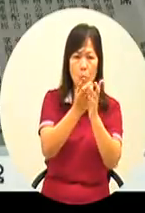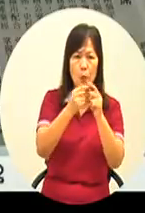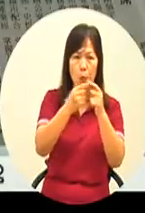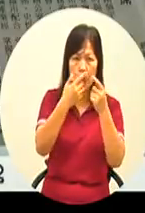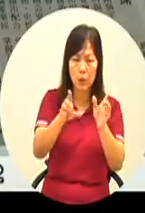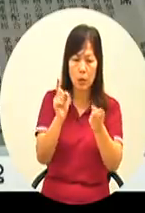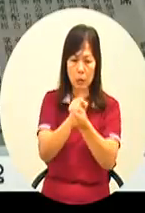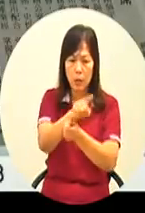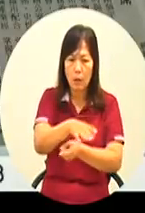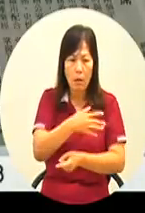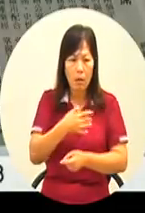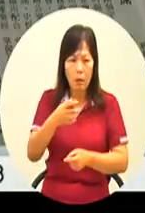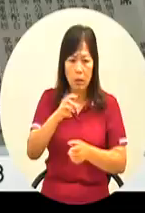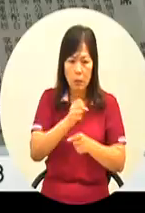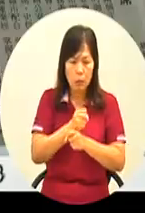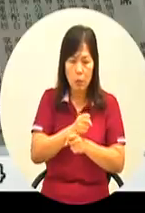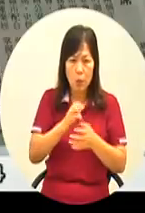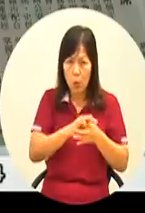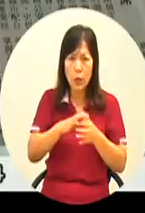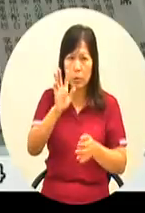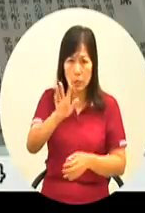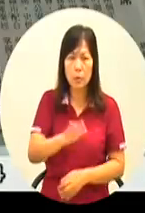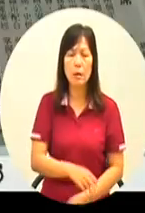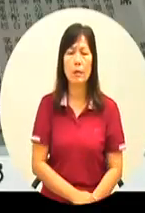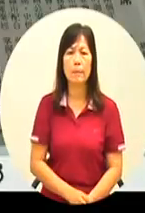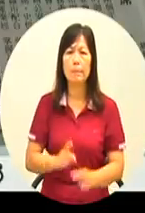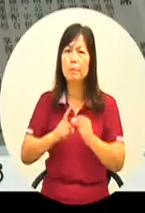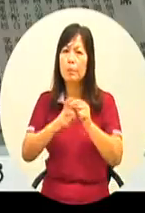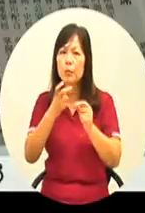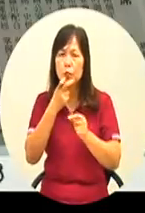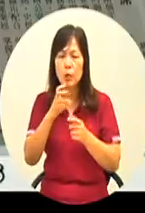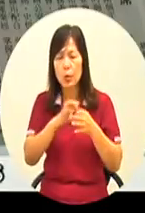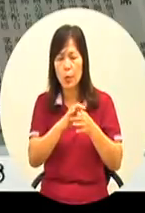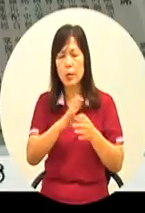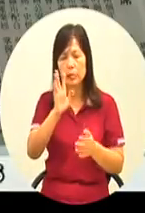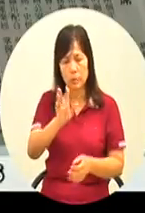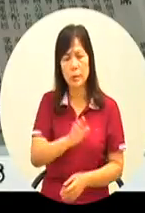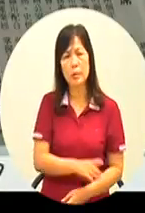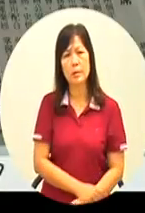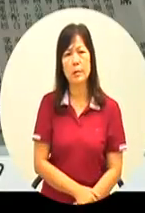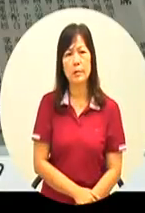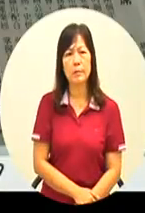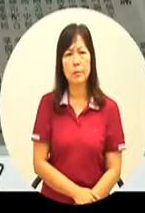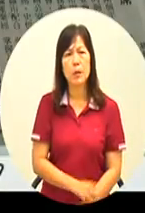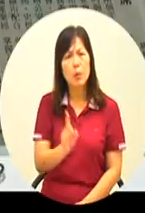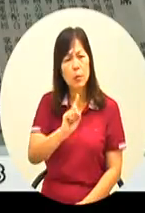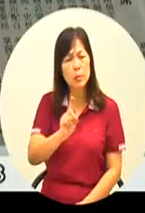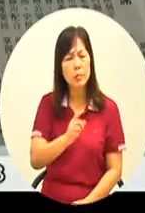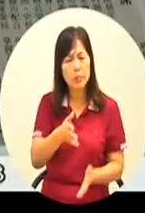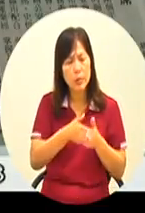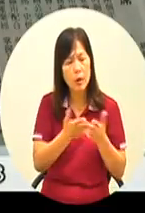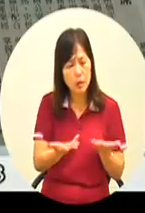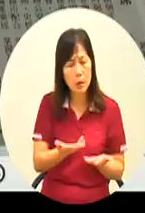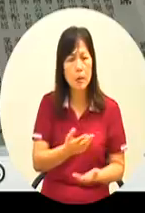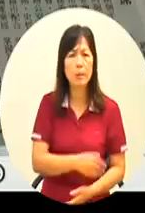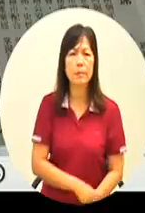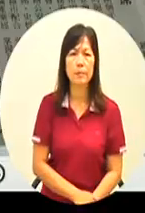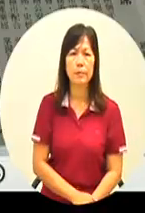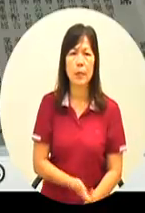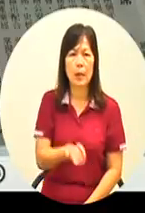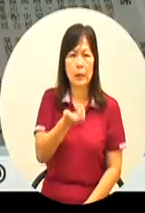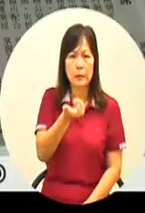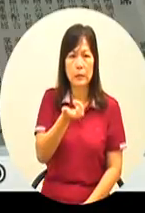对这个部分是很关注的。那因为我们的中央其实也非常的关心，为什么要做新南向政策？其实我上一